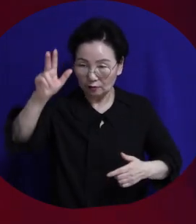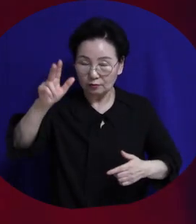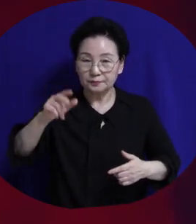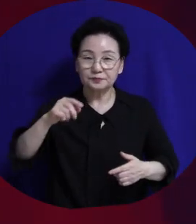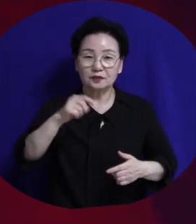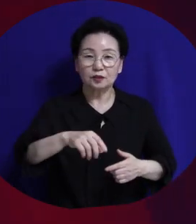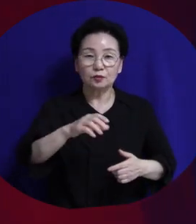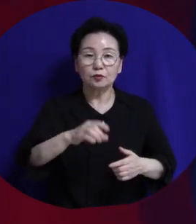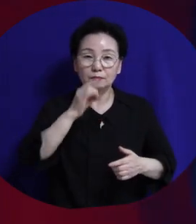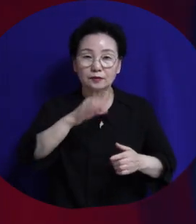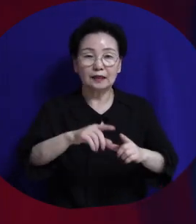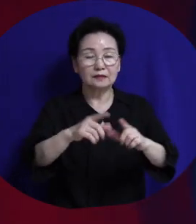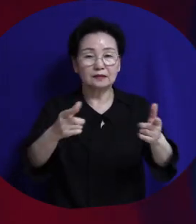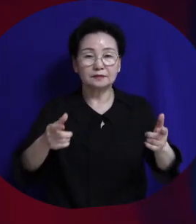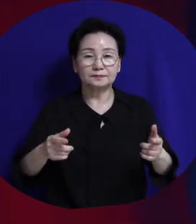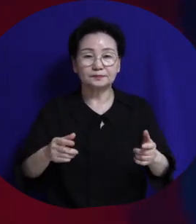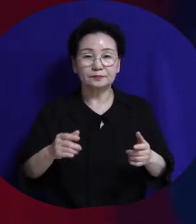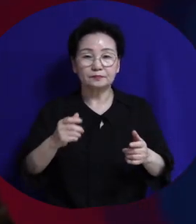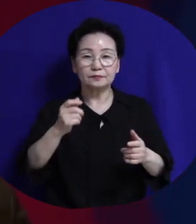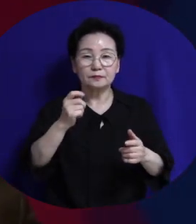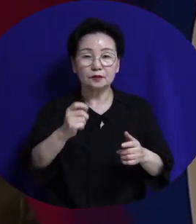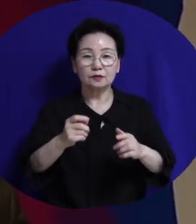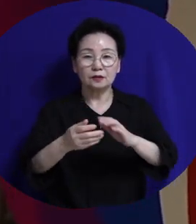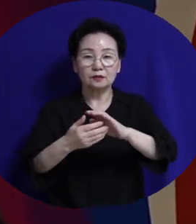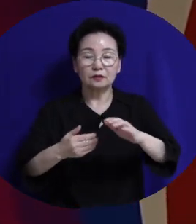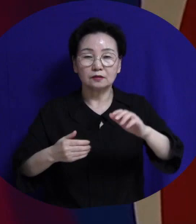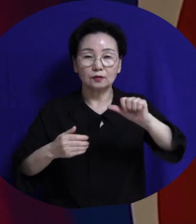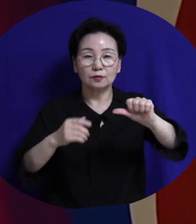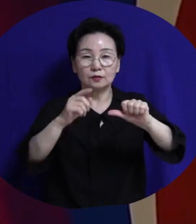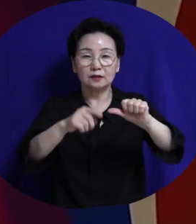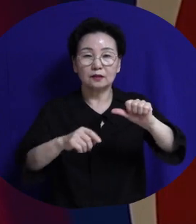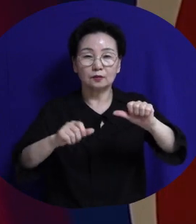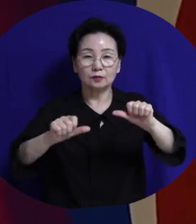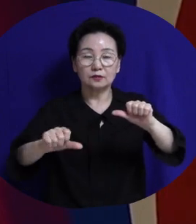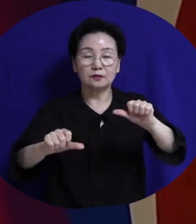여기뿐이 아닙니다. 고린도후서 5장 5절에 봐요.